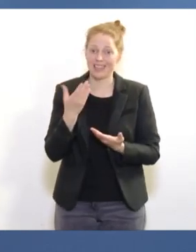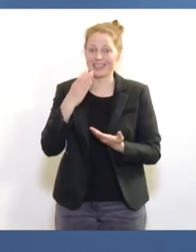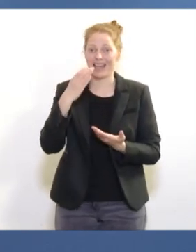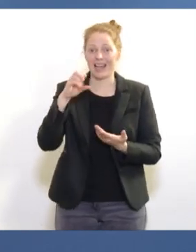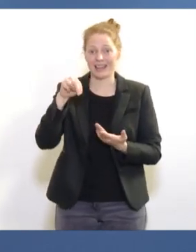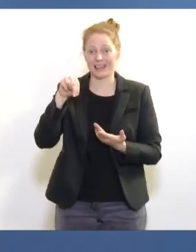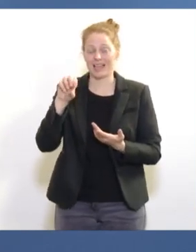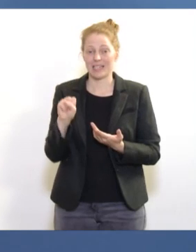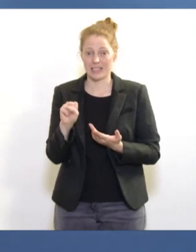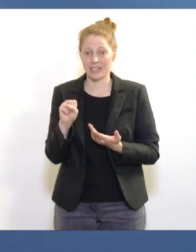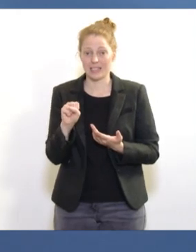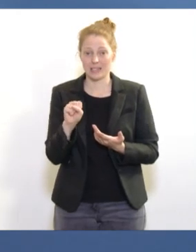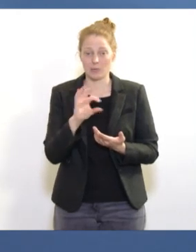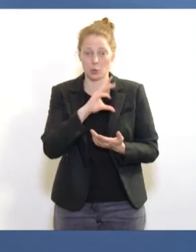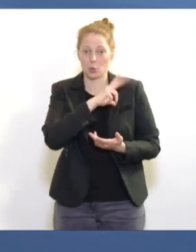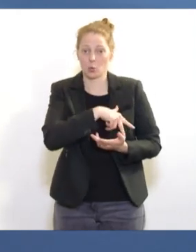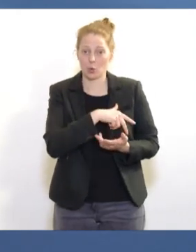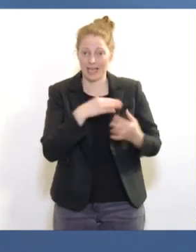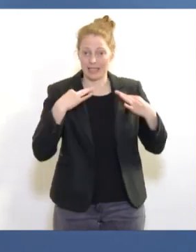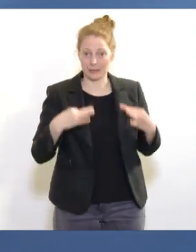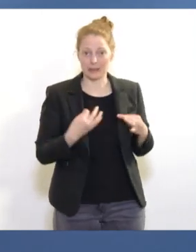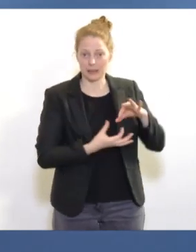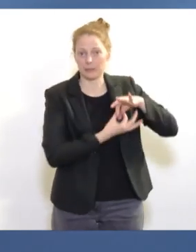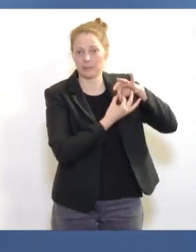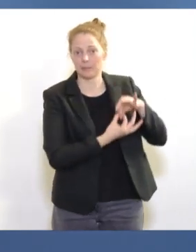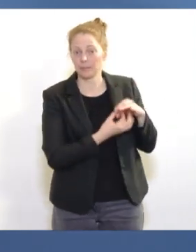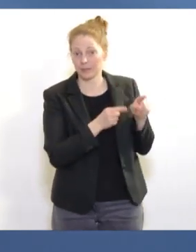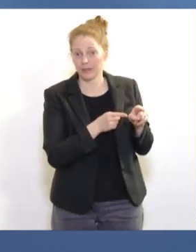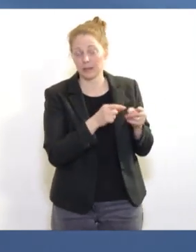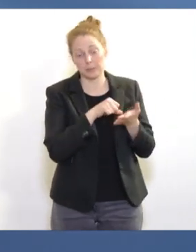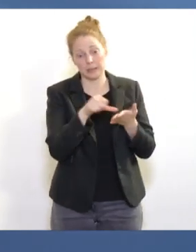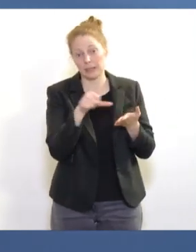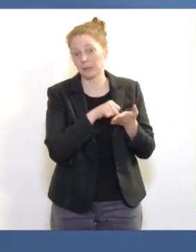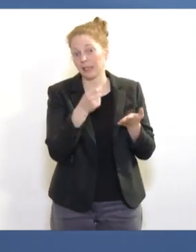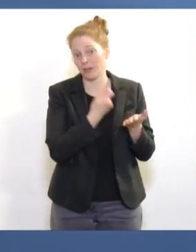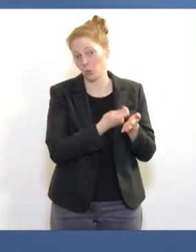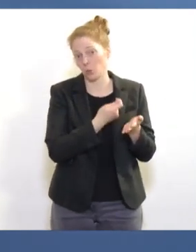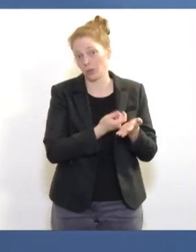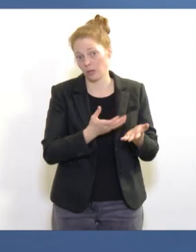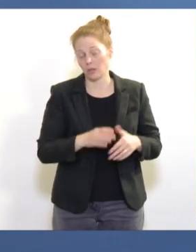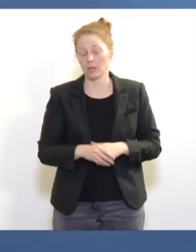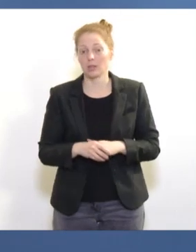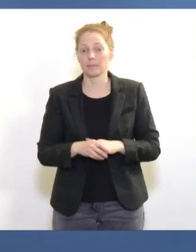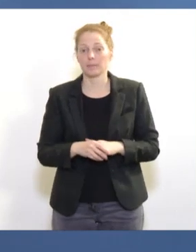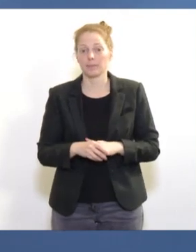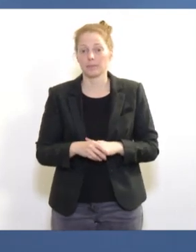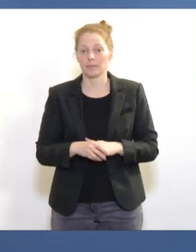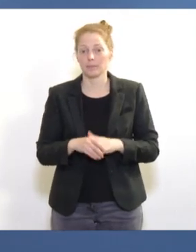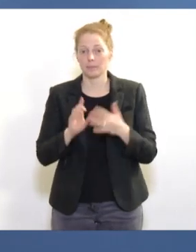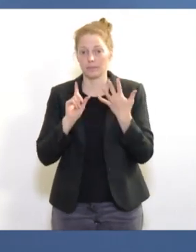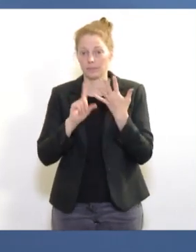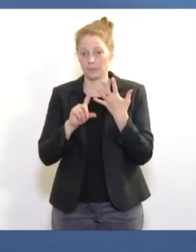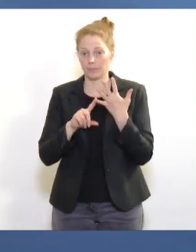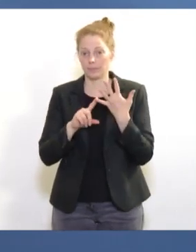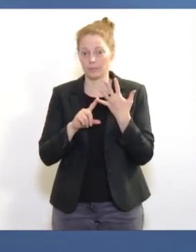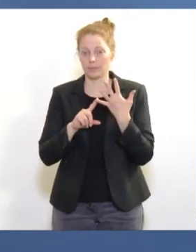CNS, die dem Sozialminister Romain Schneider untersteht, werden bezahlt gehen. Wir haben als fünfte Mesure